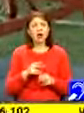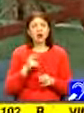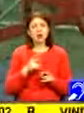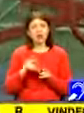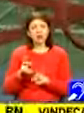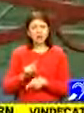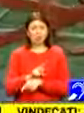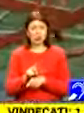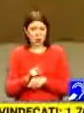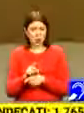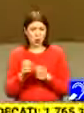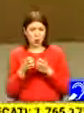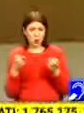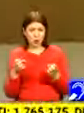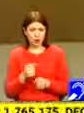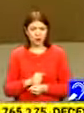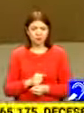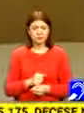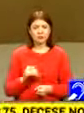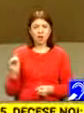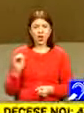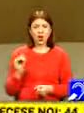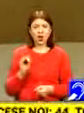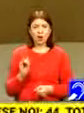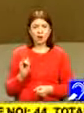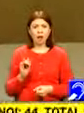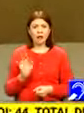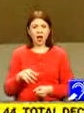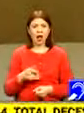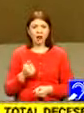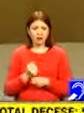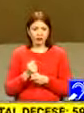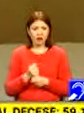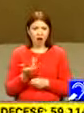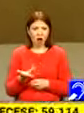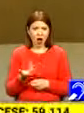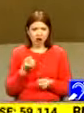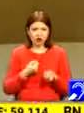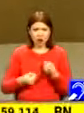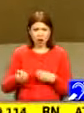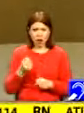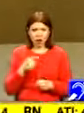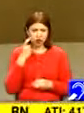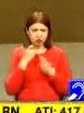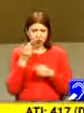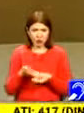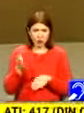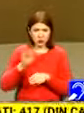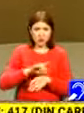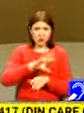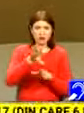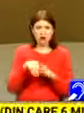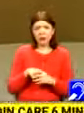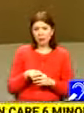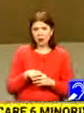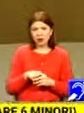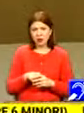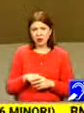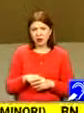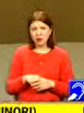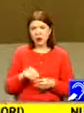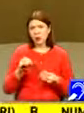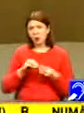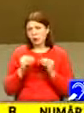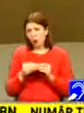durată. Preponderent, copiii care recurg la astfel de tentative sunt din familii